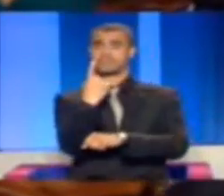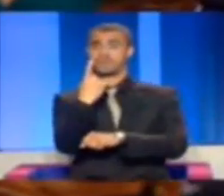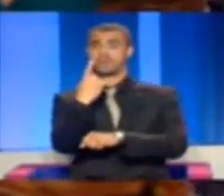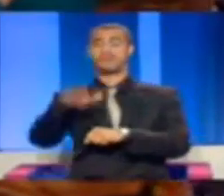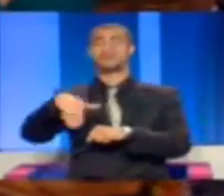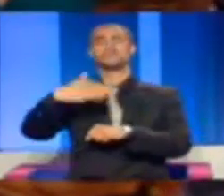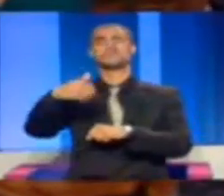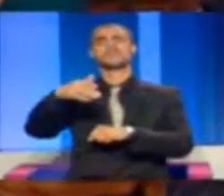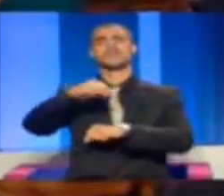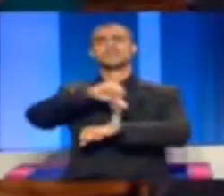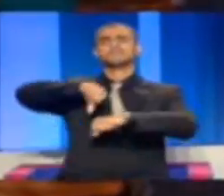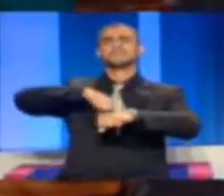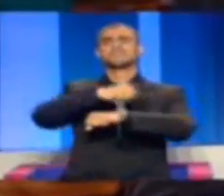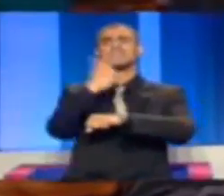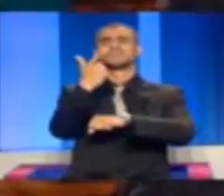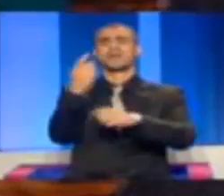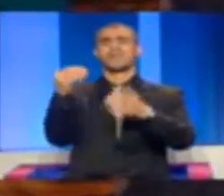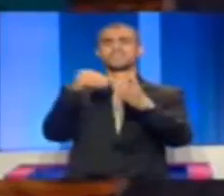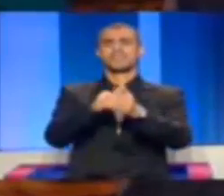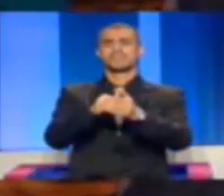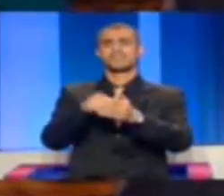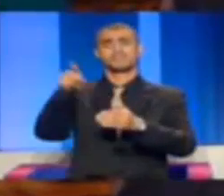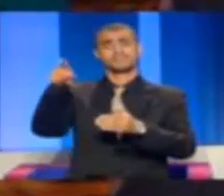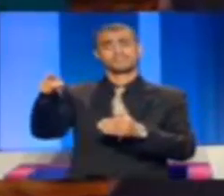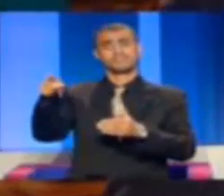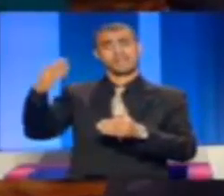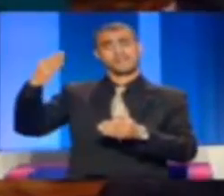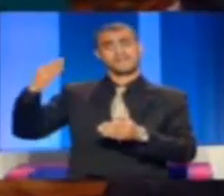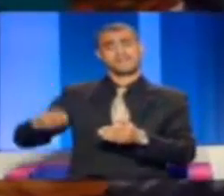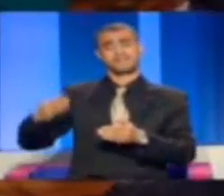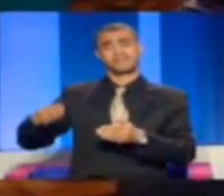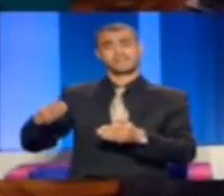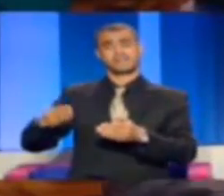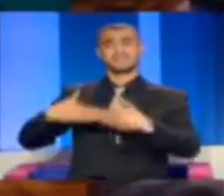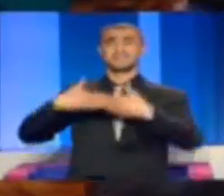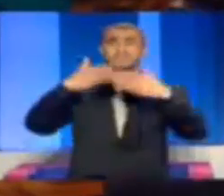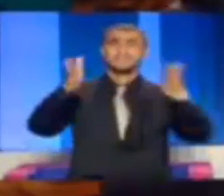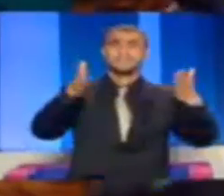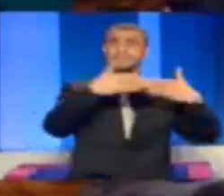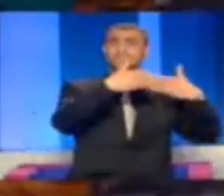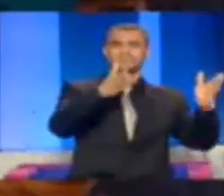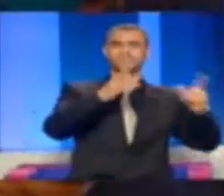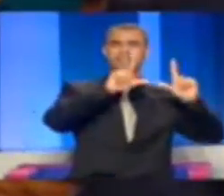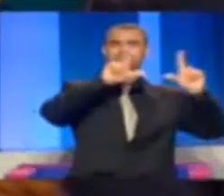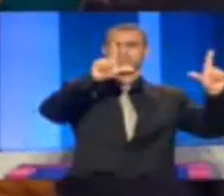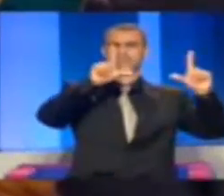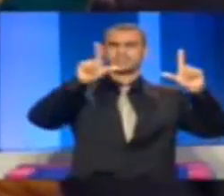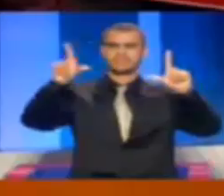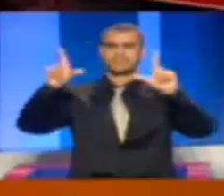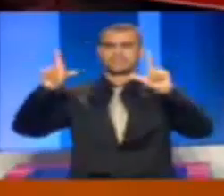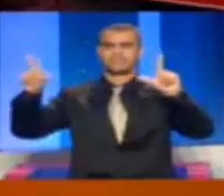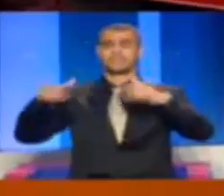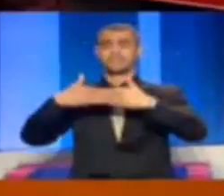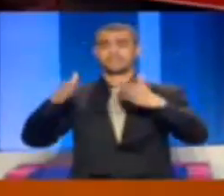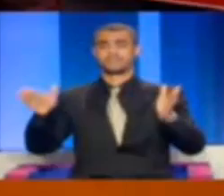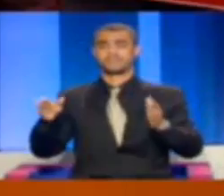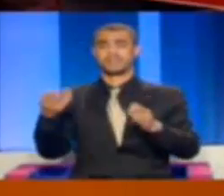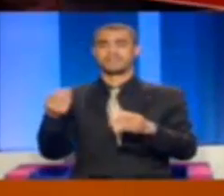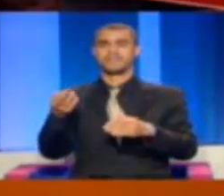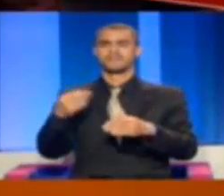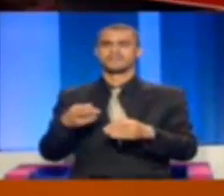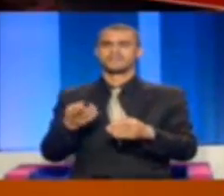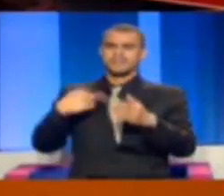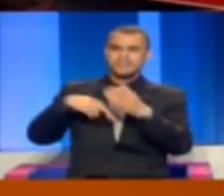ستأتي لفائدة هؤلاء الأشخاص الذين هم في حاجة قصوى إلى مساحات من التداول الحر. أود أن أعود